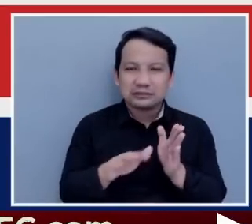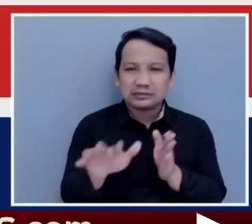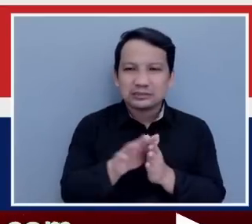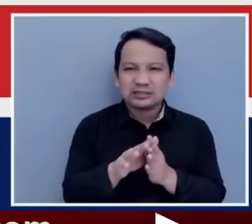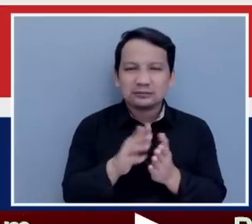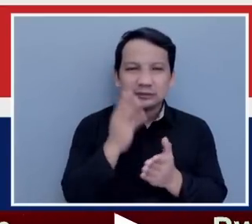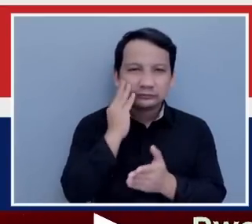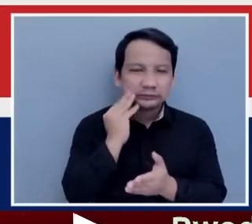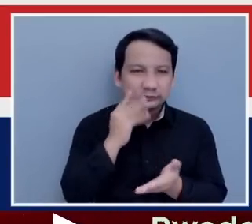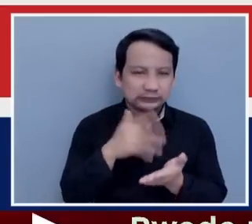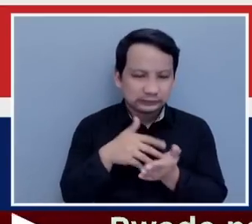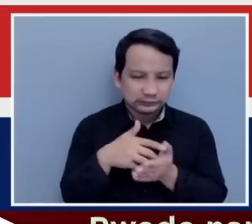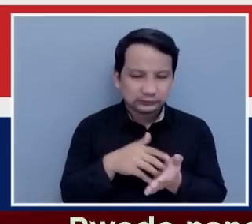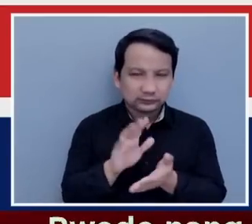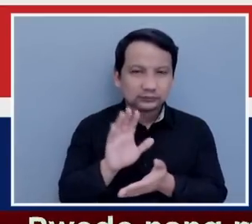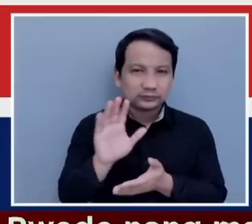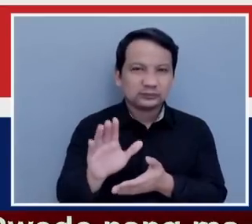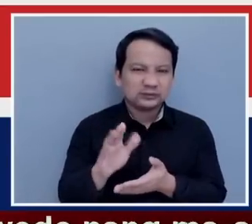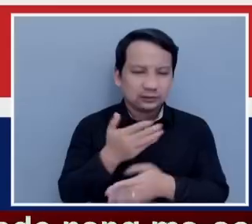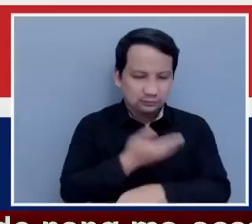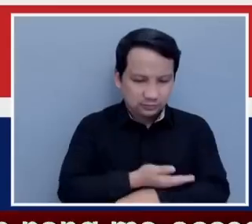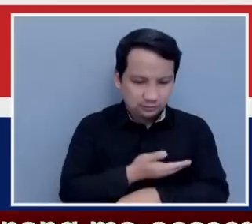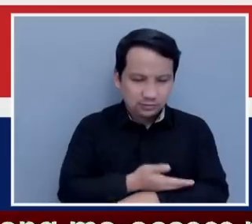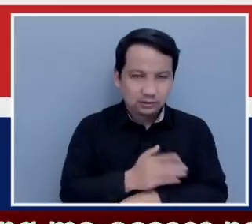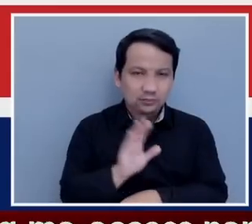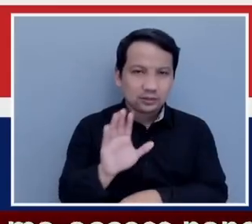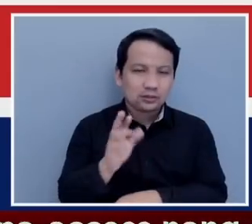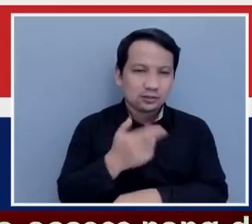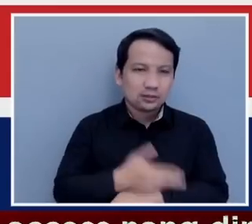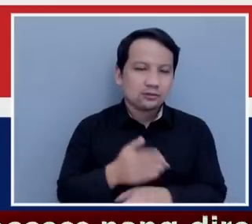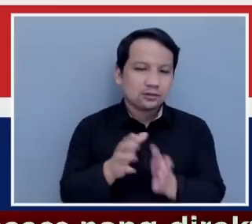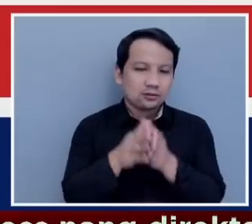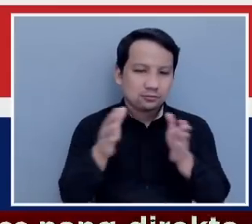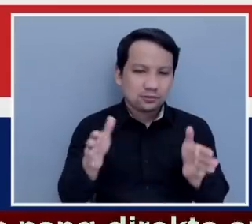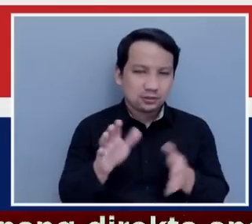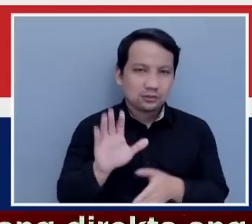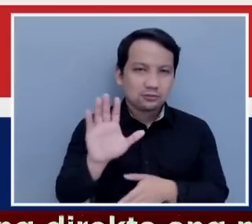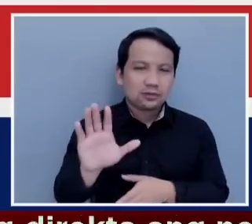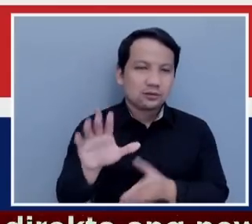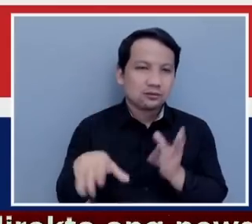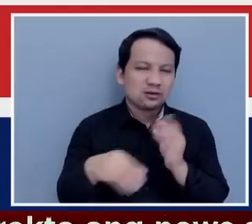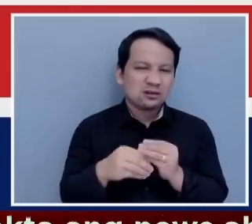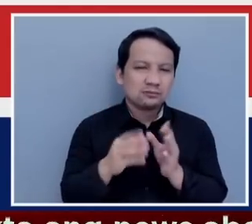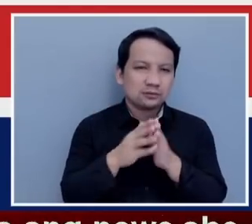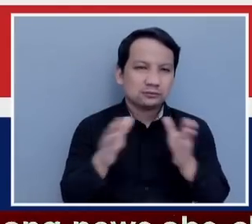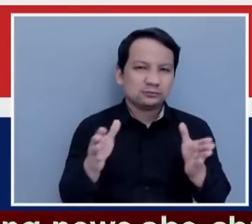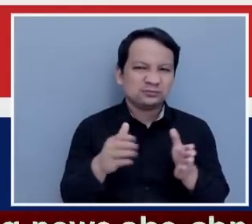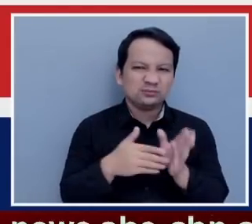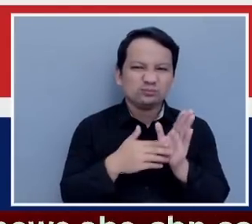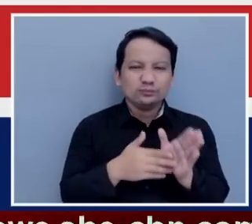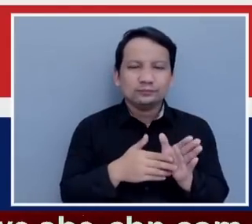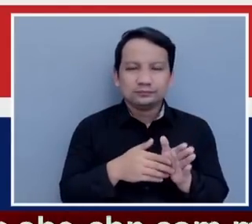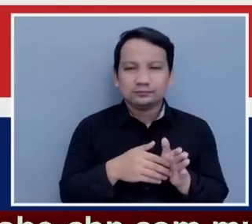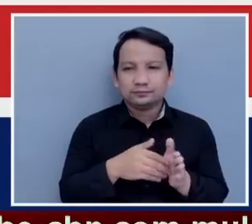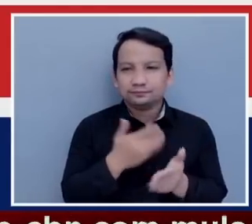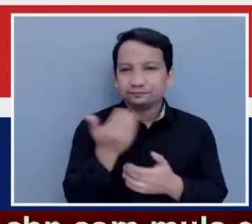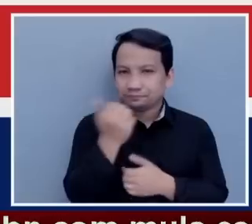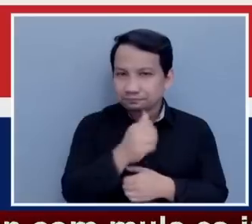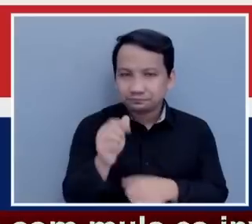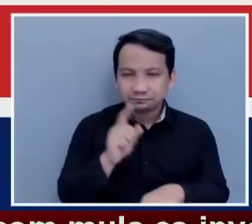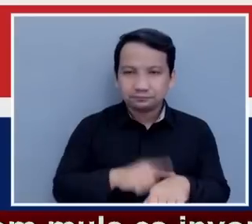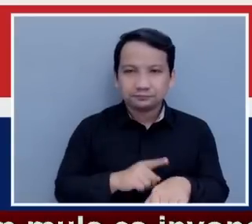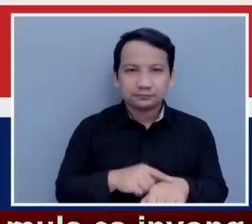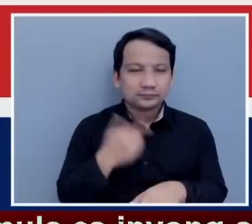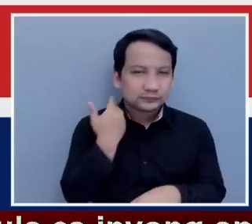nakaratay lang sa bed. So very, very, very, very characteristic. Yeah. Anything that with fever,